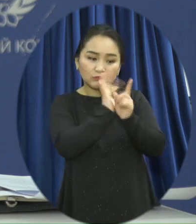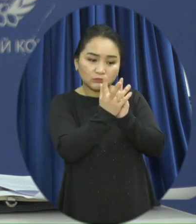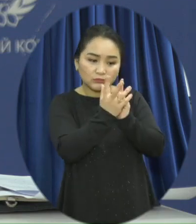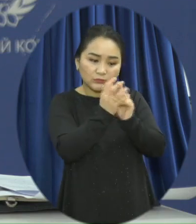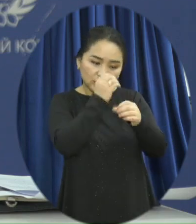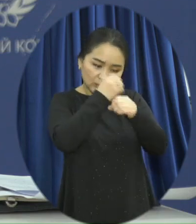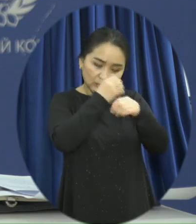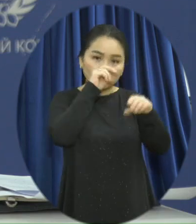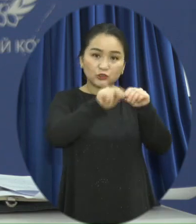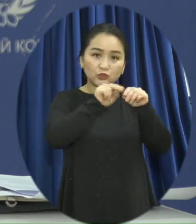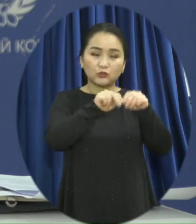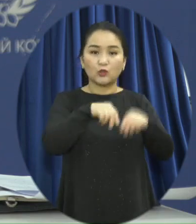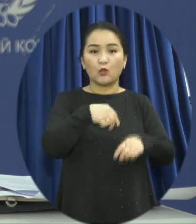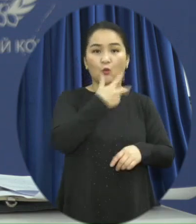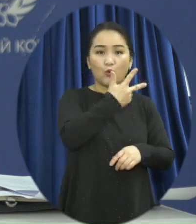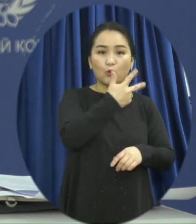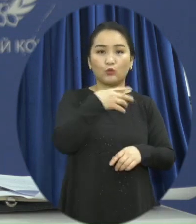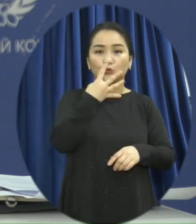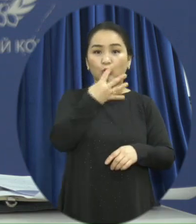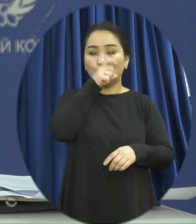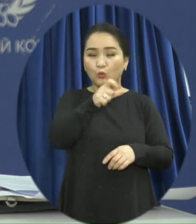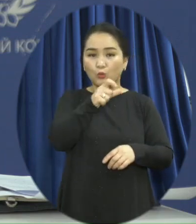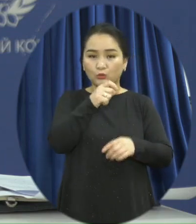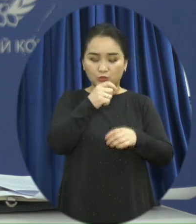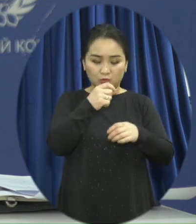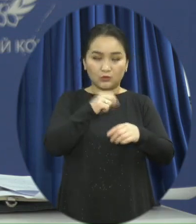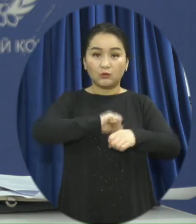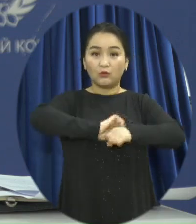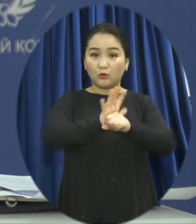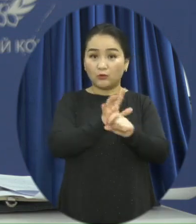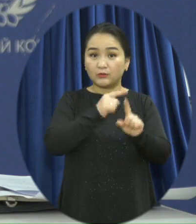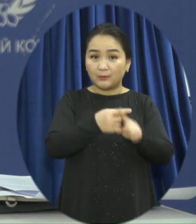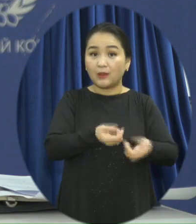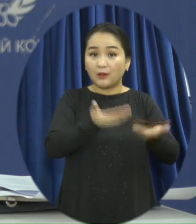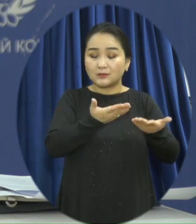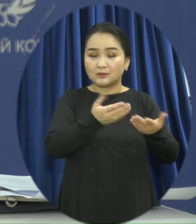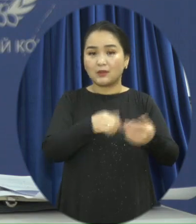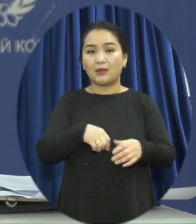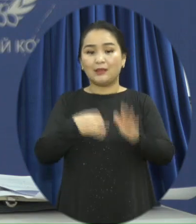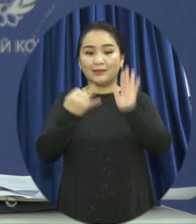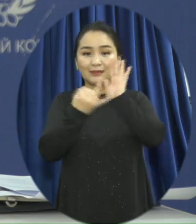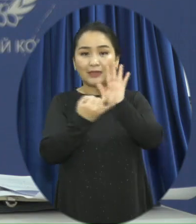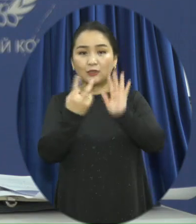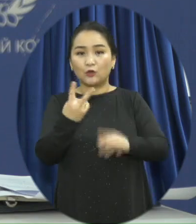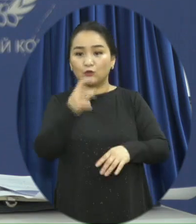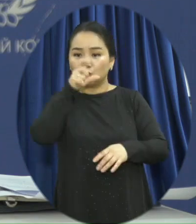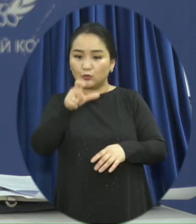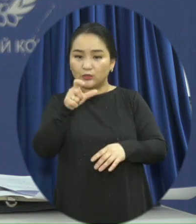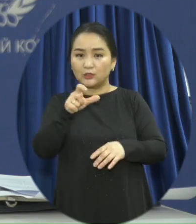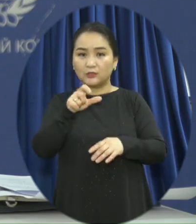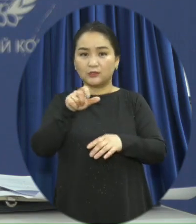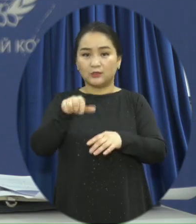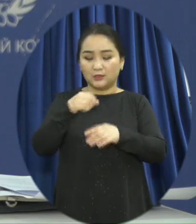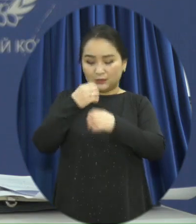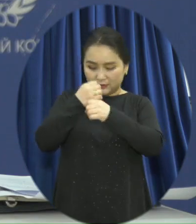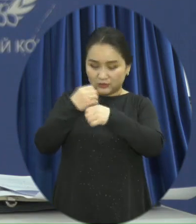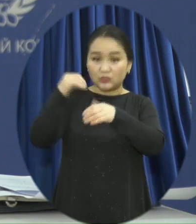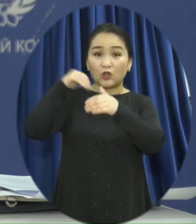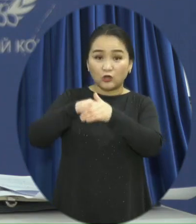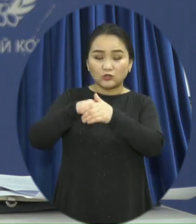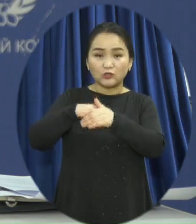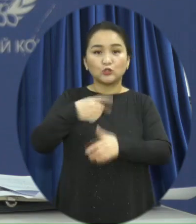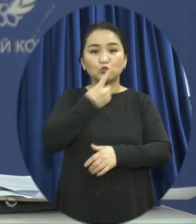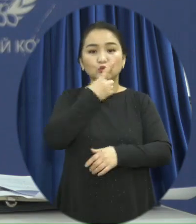хүний 4 хүний шинжилгээнд коронавирус илэрсэн. Дахиад өргөжүүлээд 72 хүний шинжилгээ авчихсан. 100 гаруй хүнийг Төв аймагт тусгаарлсан